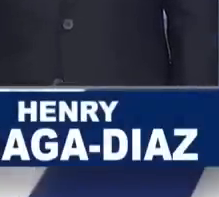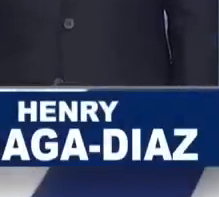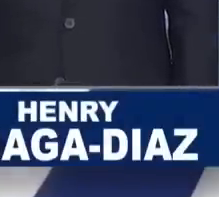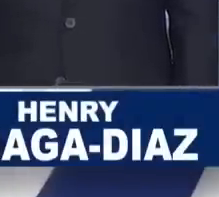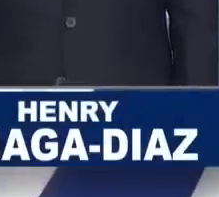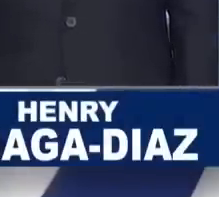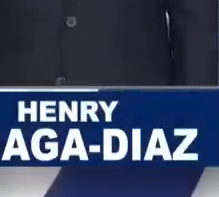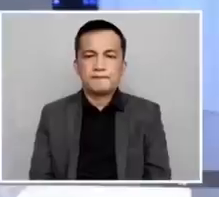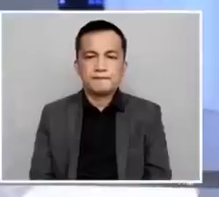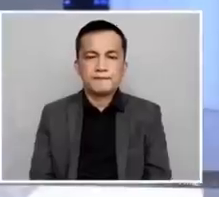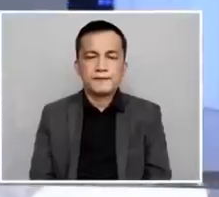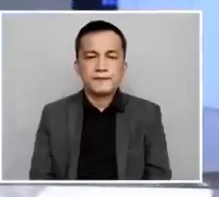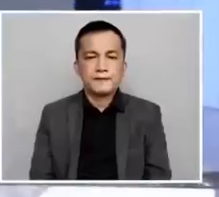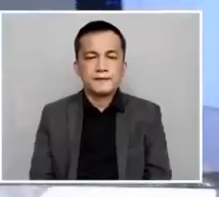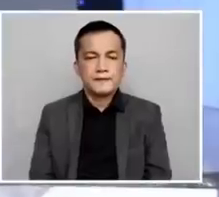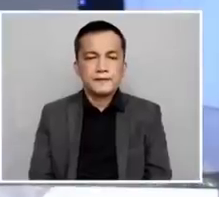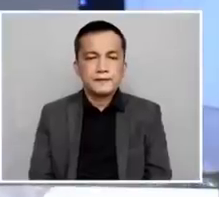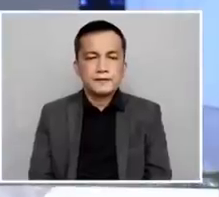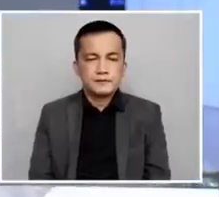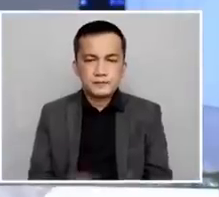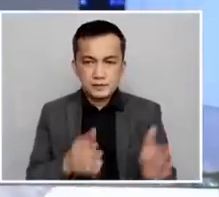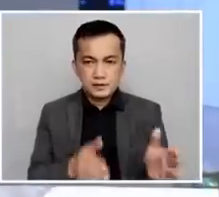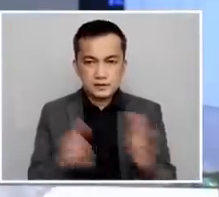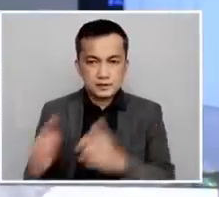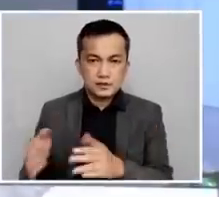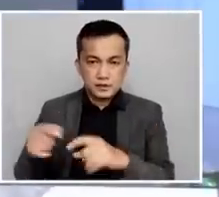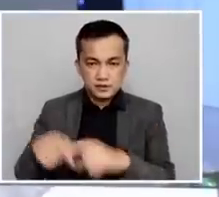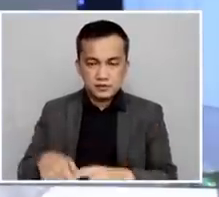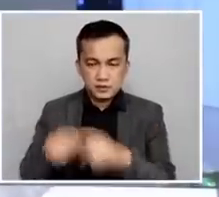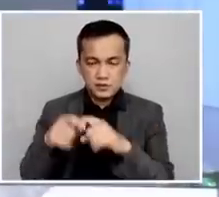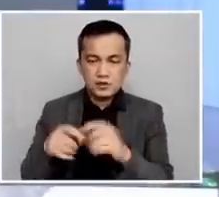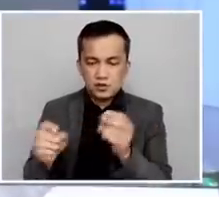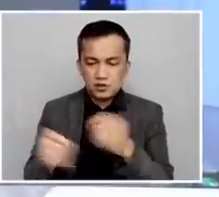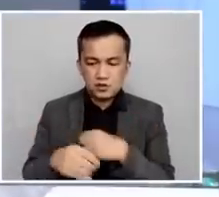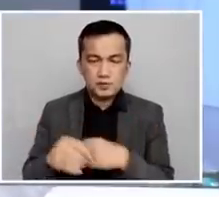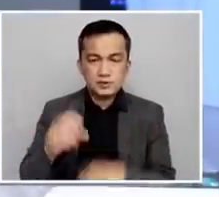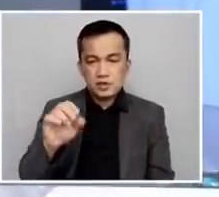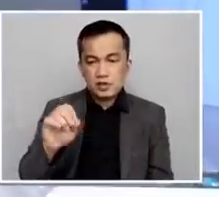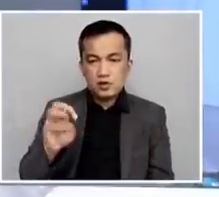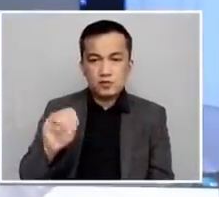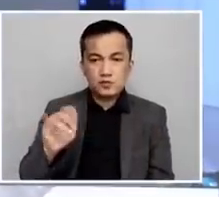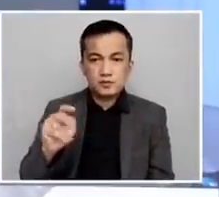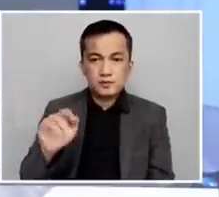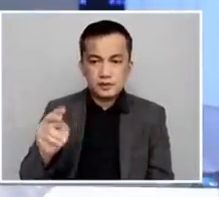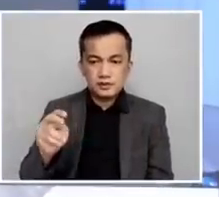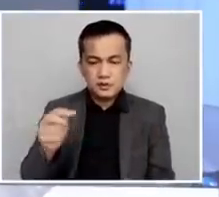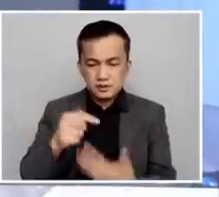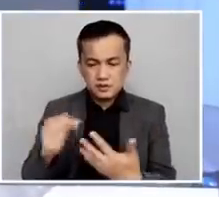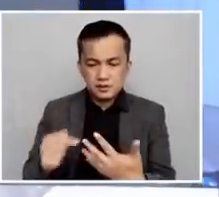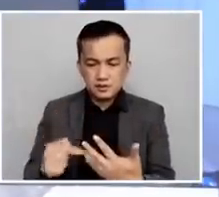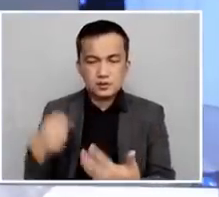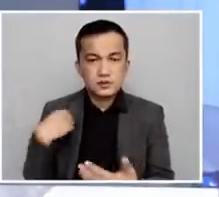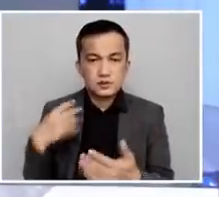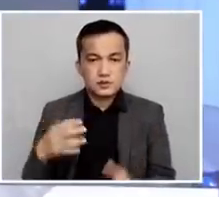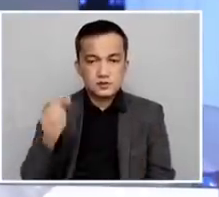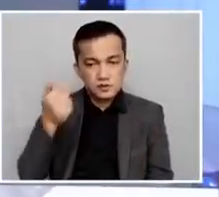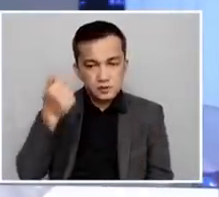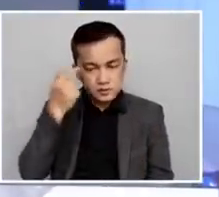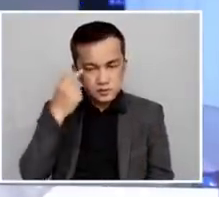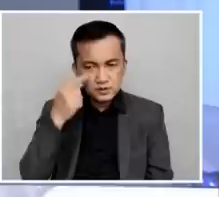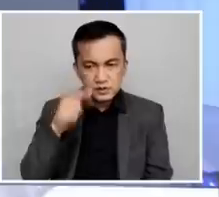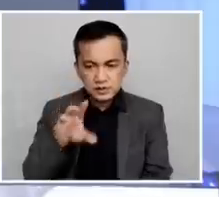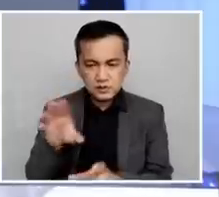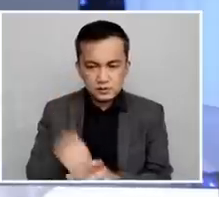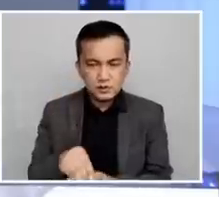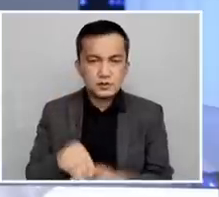Magandang gabi, bayan. Samantala, sinuspindi ng Office of the Ombudsman ang ilang opisyal ng pamahalaan na isinasangkot